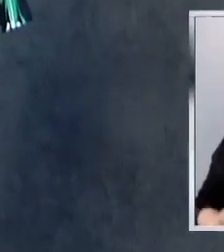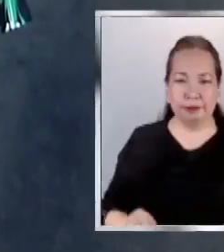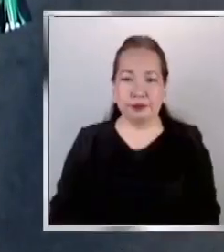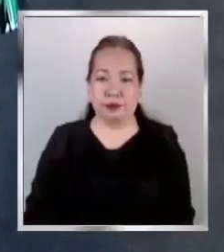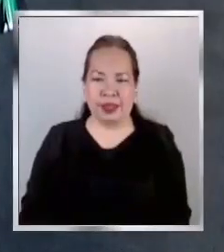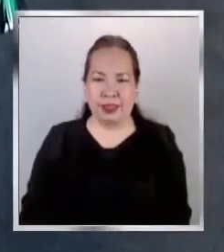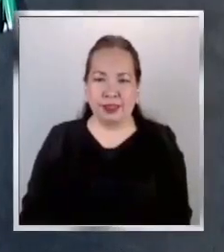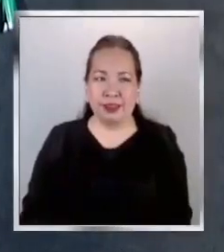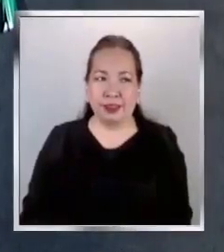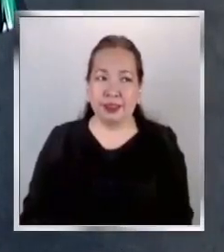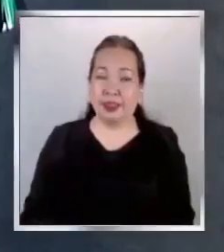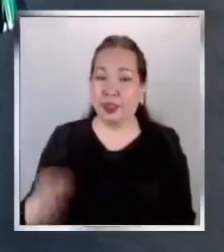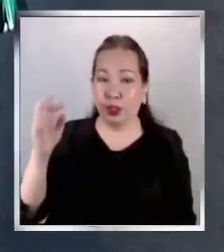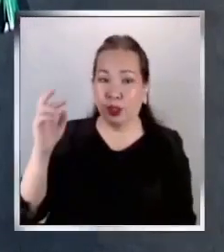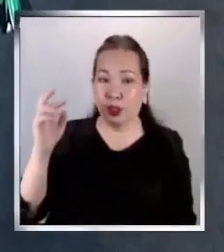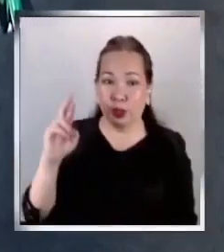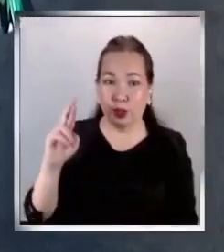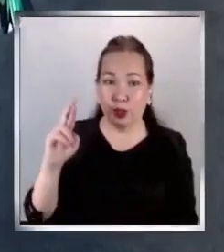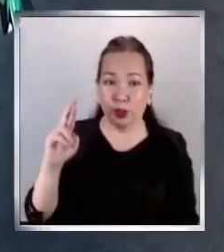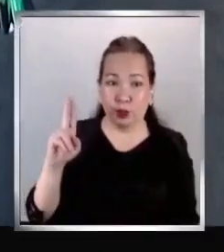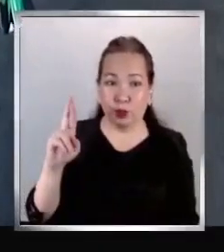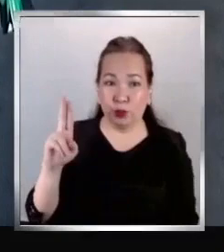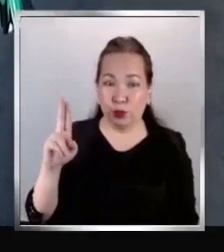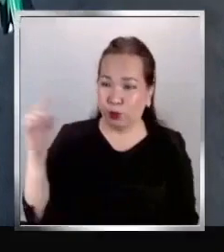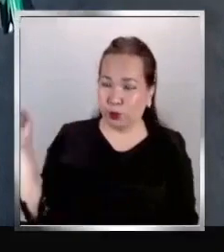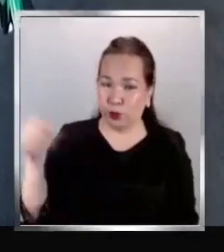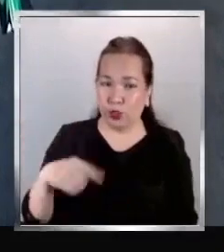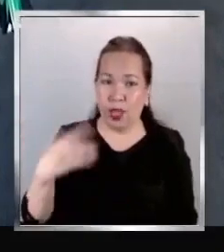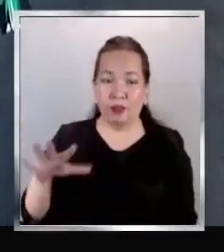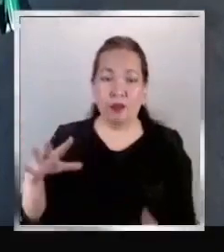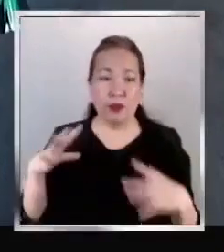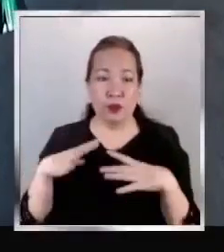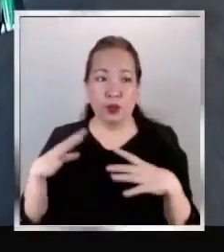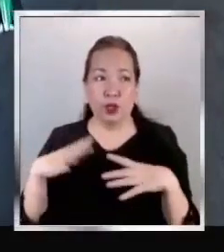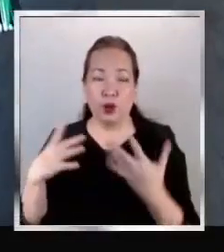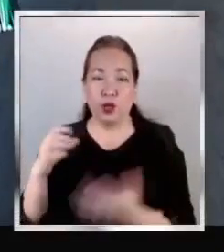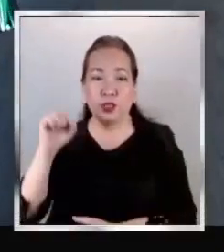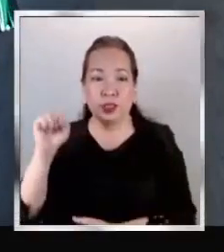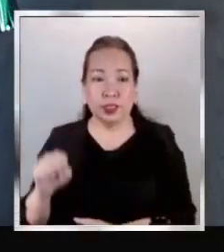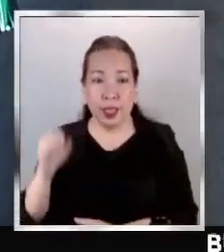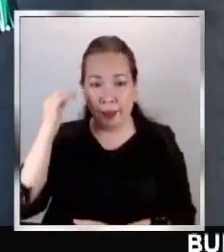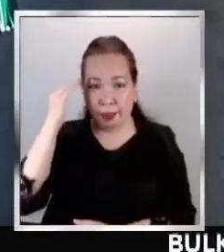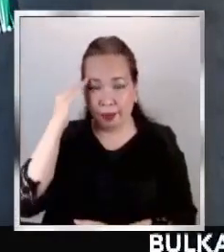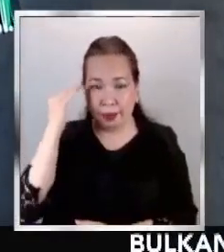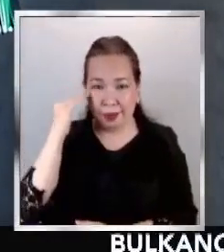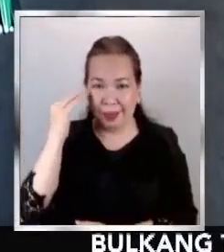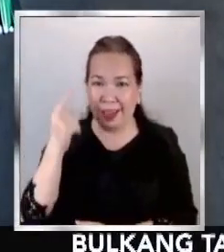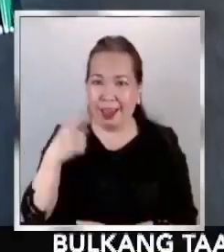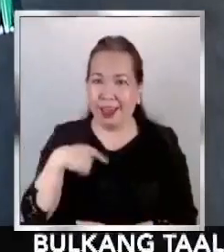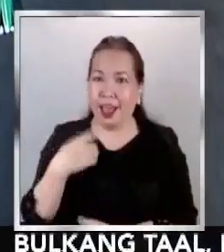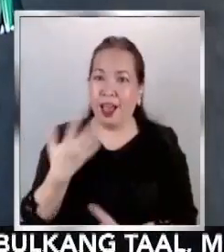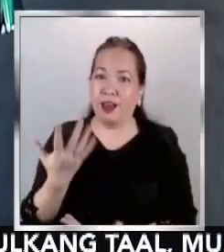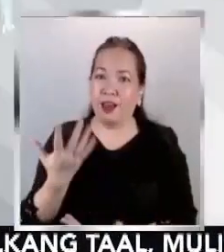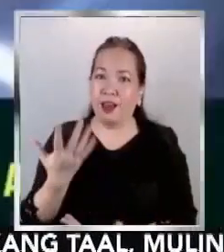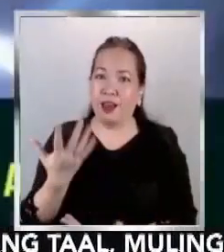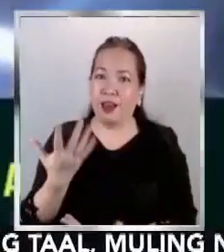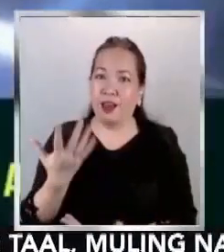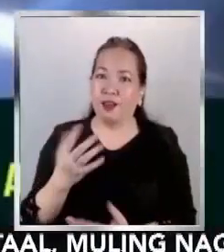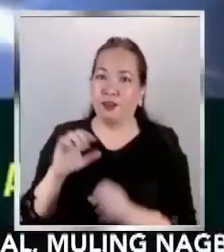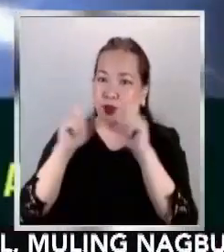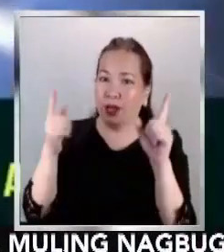Ruru Madrid is back in Manila matapos ang workation sa South Korea at may big surprise pa sa kanya sa airport.